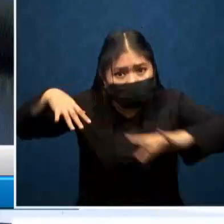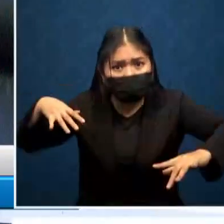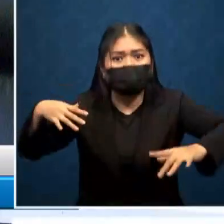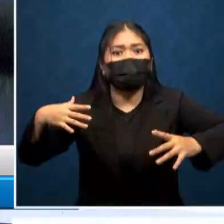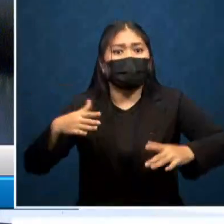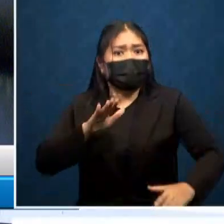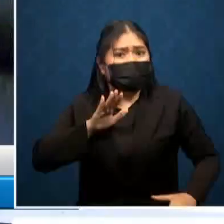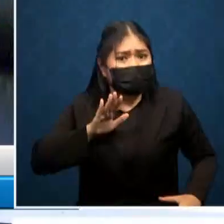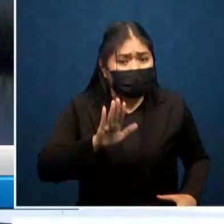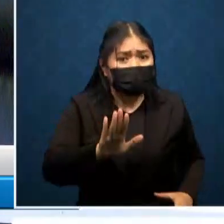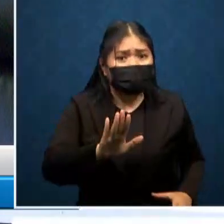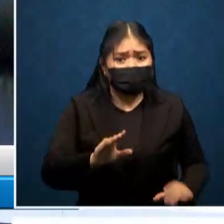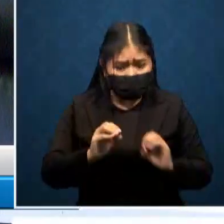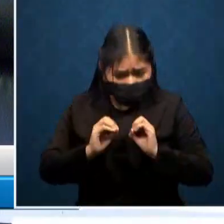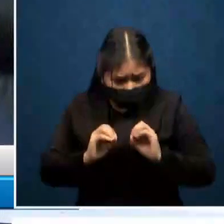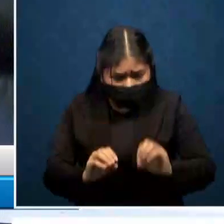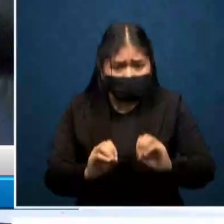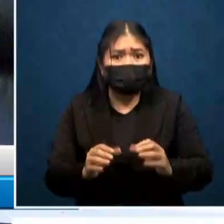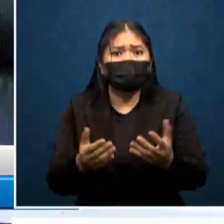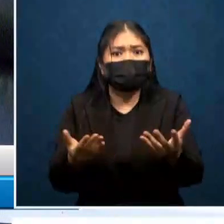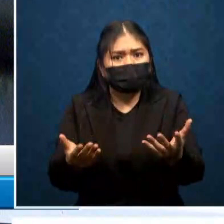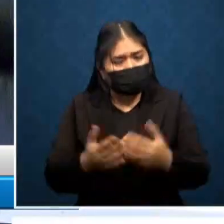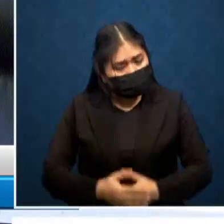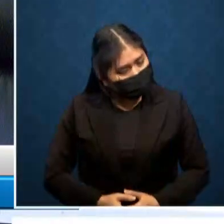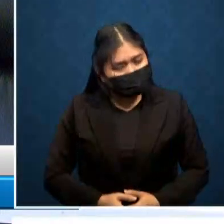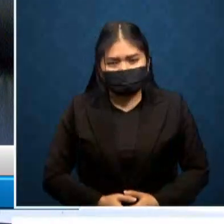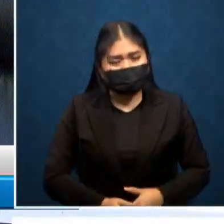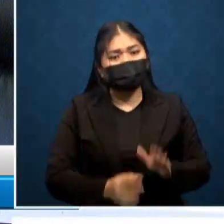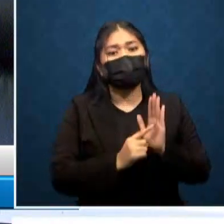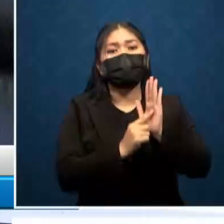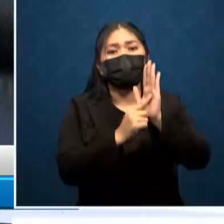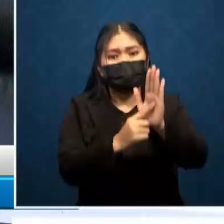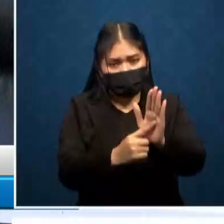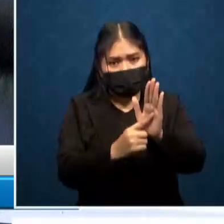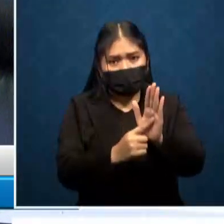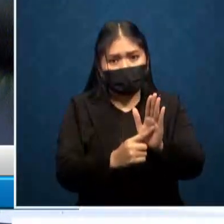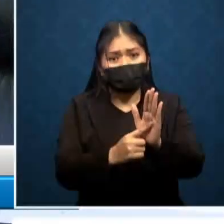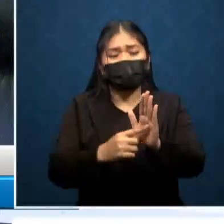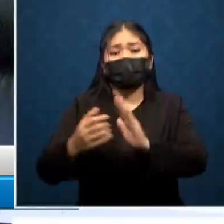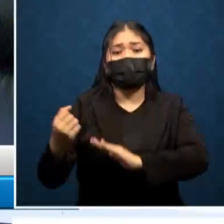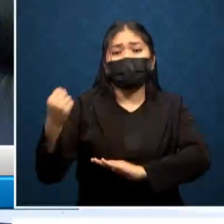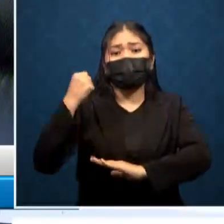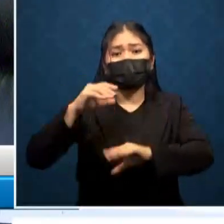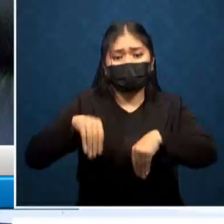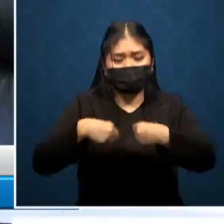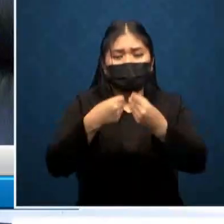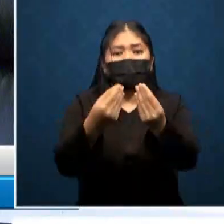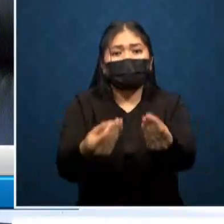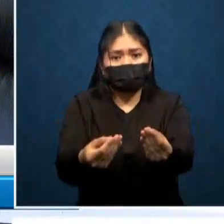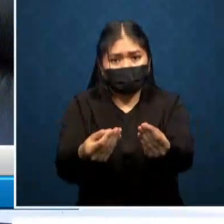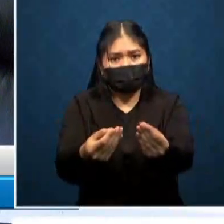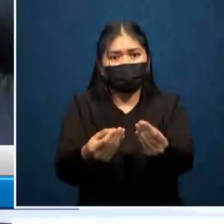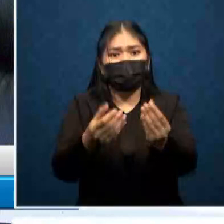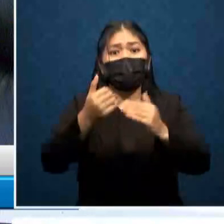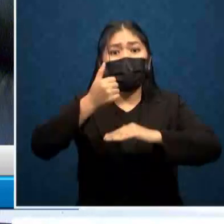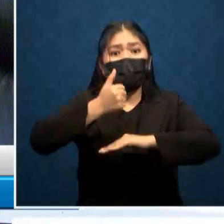ไซต์อันนี้คือตัวอย่างหนึ่งที่ผมยกขึ้นมานี่คือว่าการมอบอำนาจให้ผู้บริ